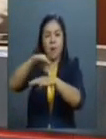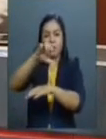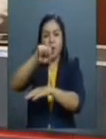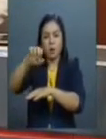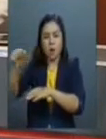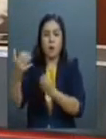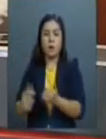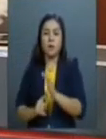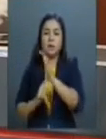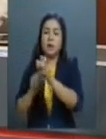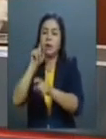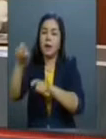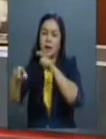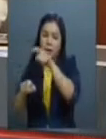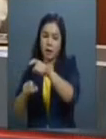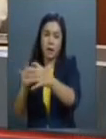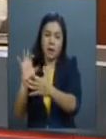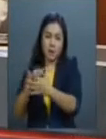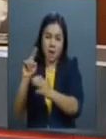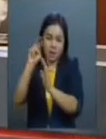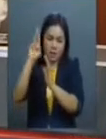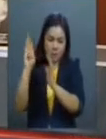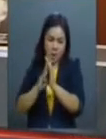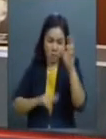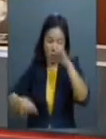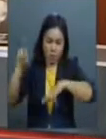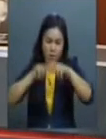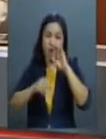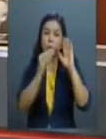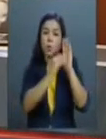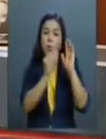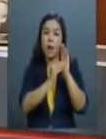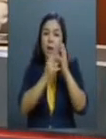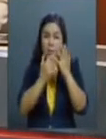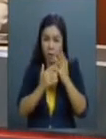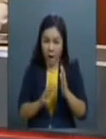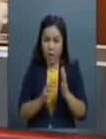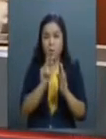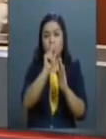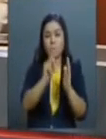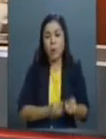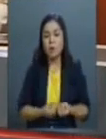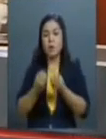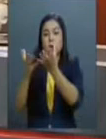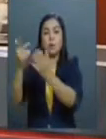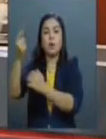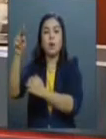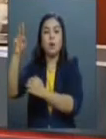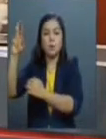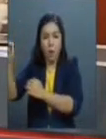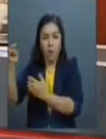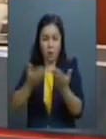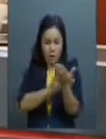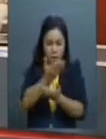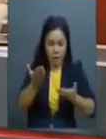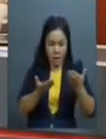ร่างพ.ร.บ.ระเบียบบริหารราชการกรุงเทพมหานครก่อนที่จะนำร่างกฎหมายส่งกลับกับครม.เข้าสู่กระบวนการพิจารณา